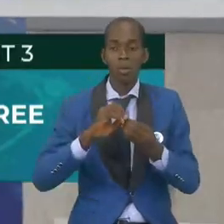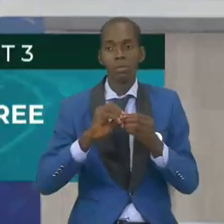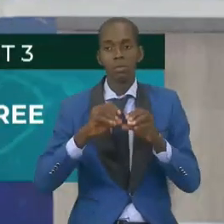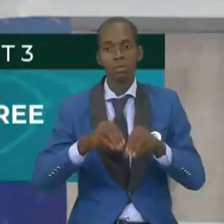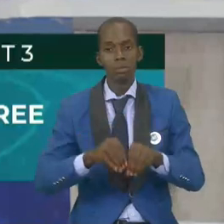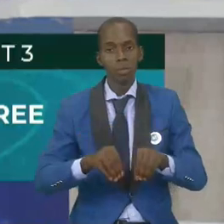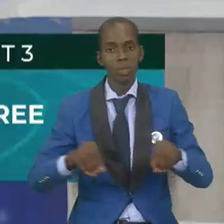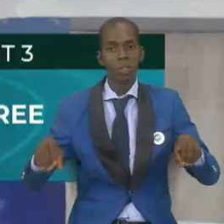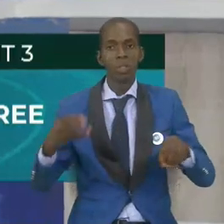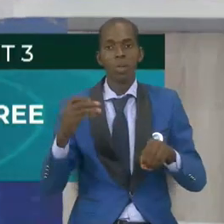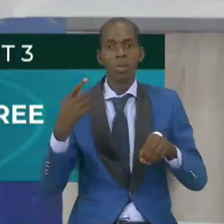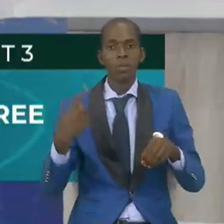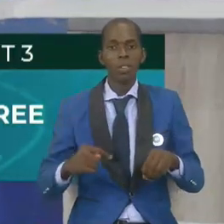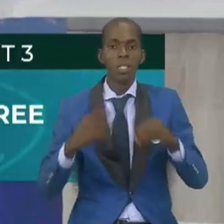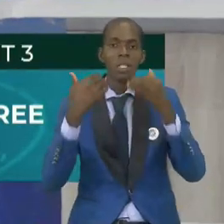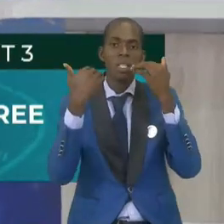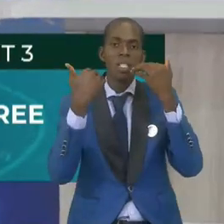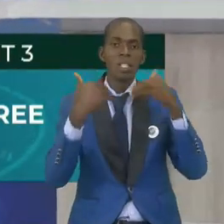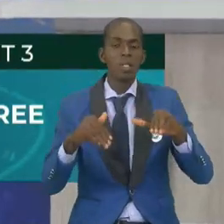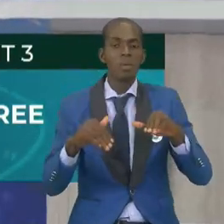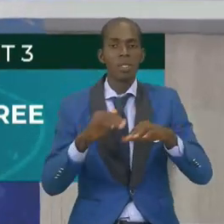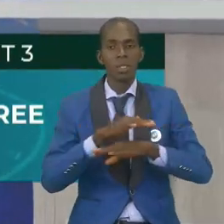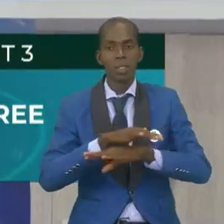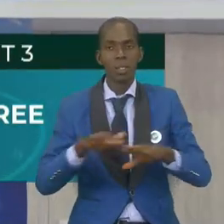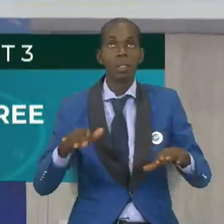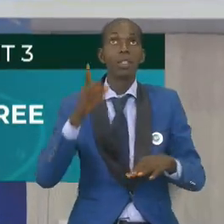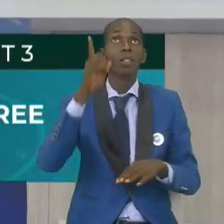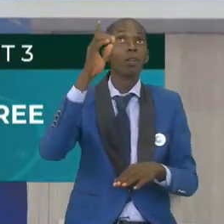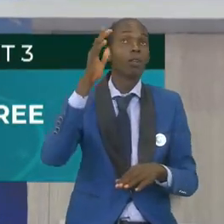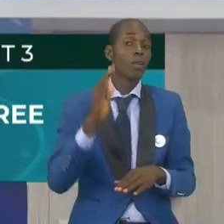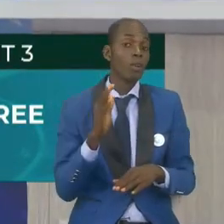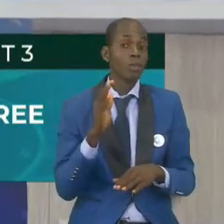extraordinaire du Dieu illimité.